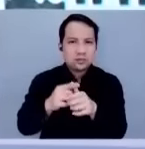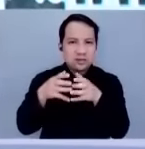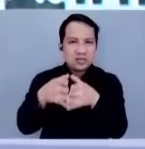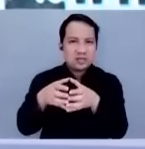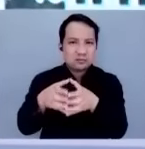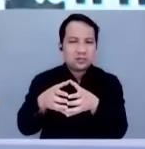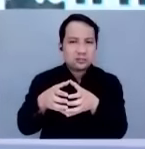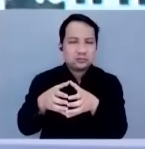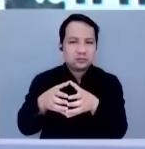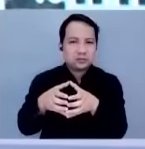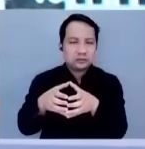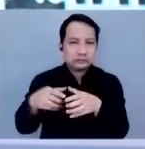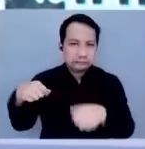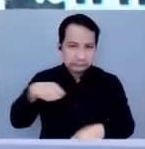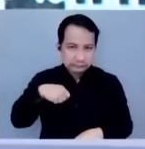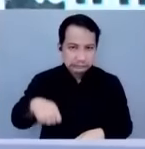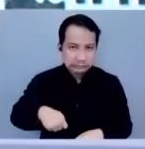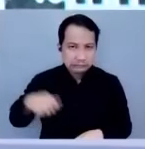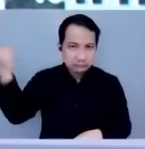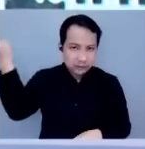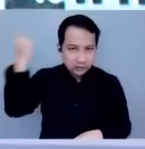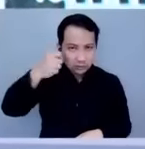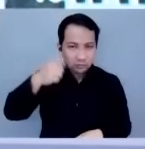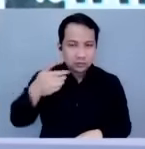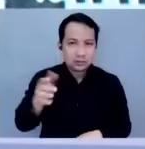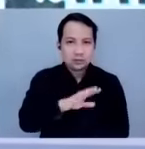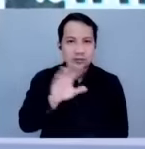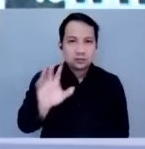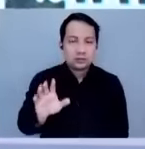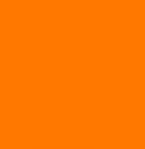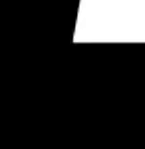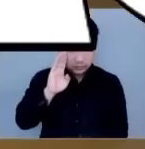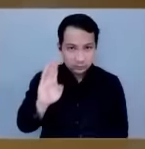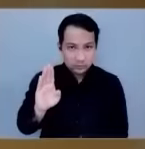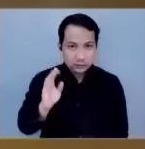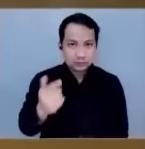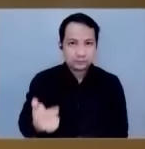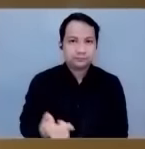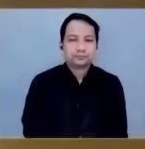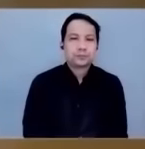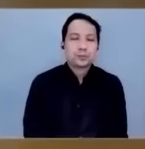pa raw sa ulo. Nasa frontline ng balitang yan, si Brian Basa.